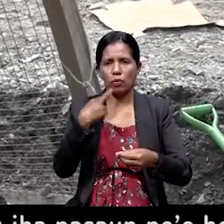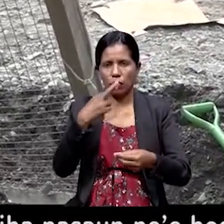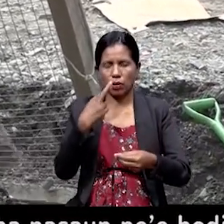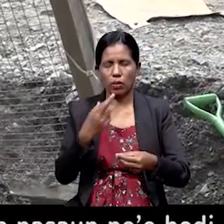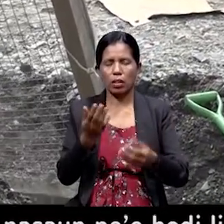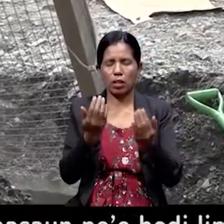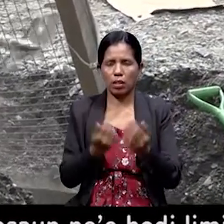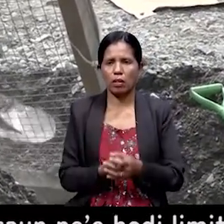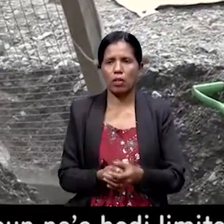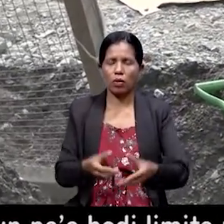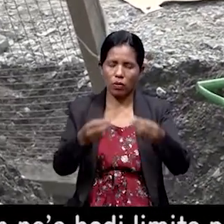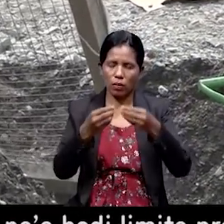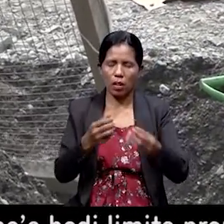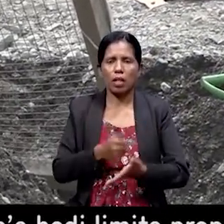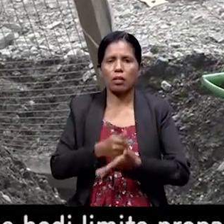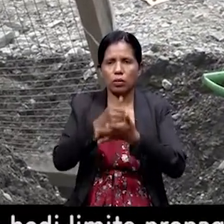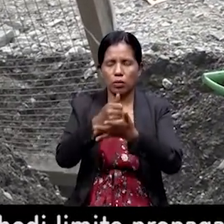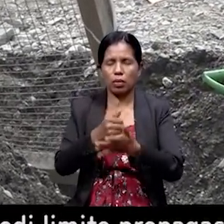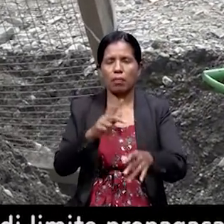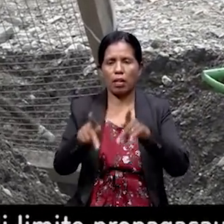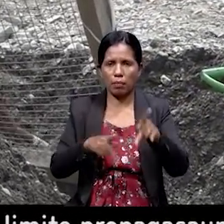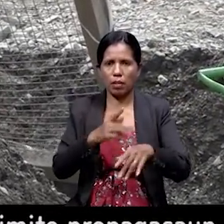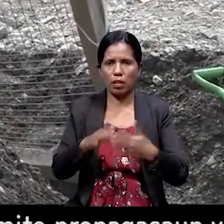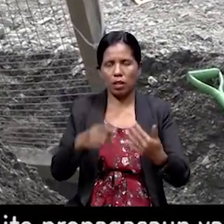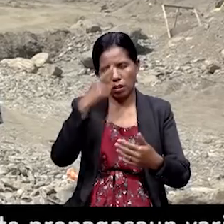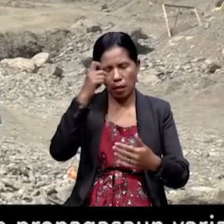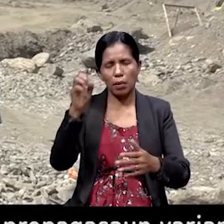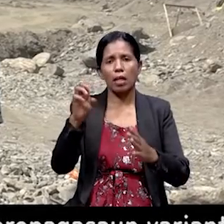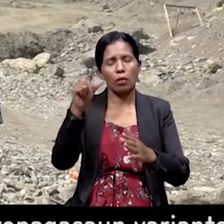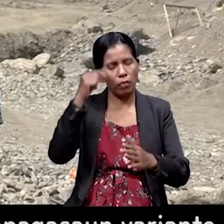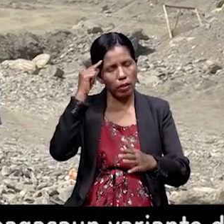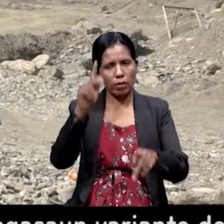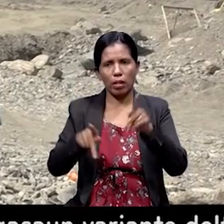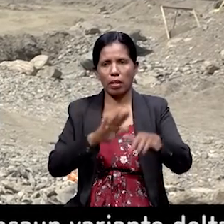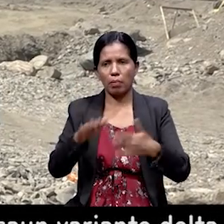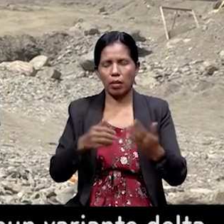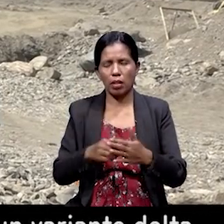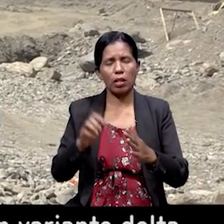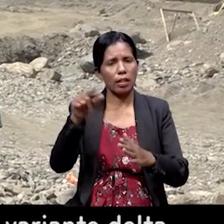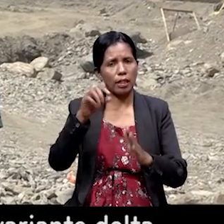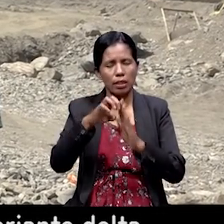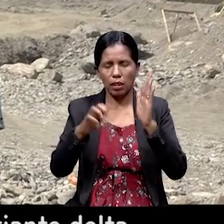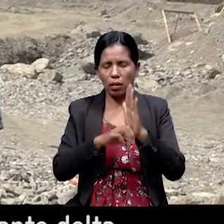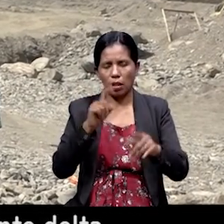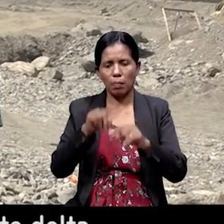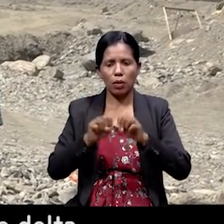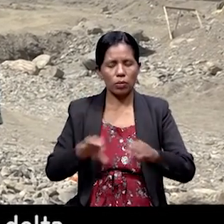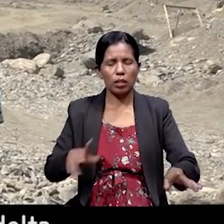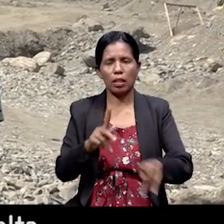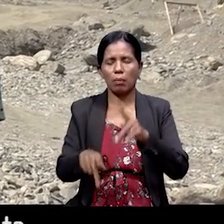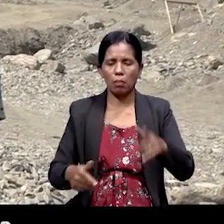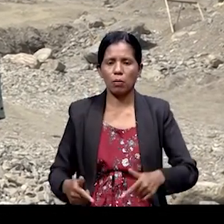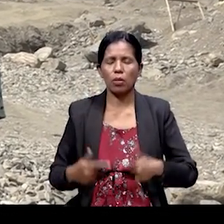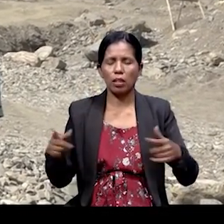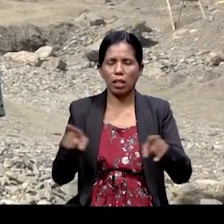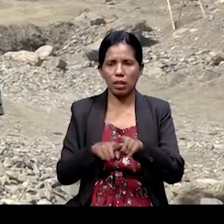kilui dek ruah kan nara hurut mai tomatan ni tiba pobu tambah ne istaru ne ema. Istaru lebih lehusik pobu hasa ne. Wanira istaru